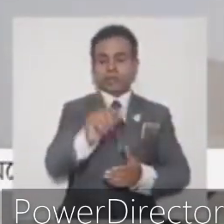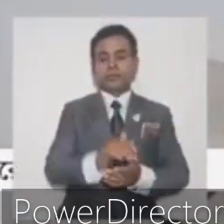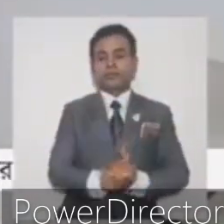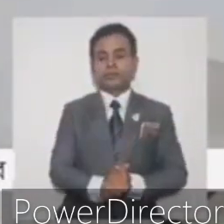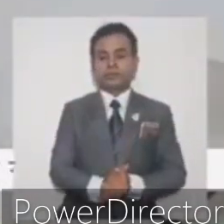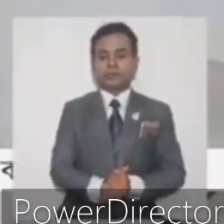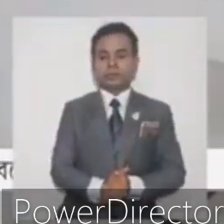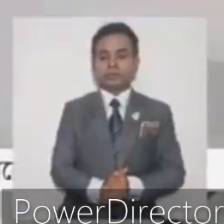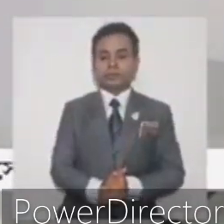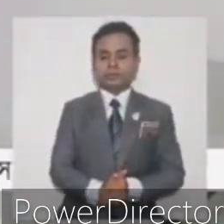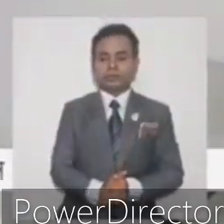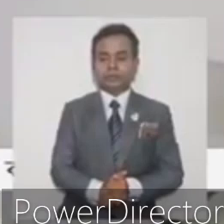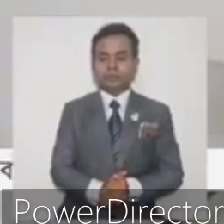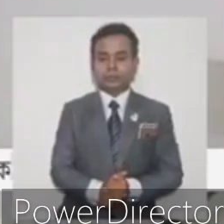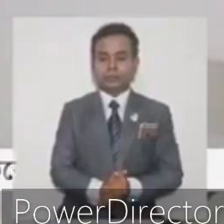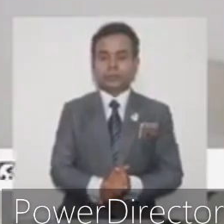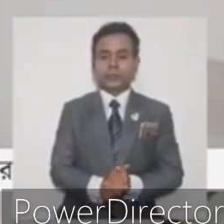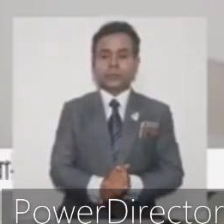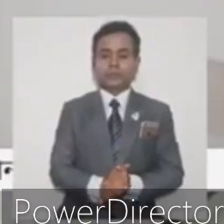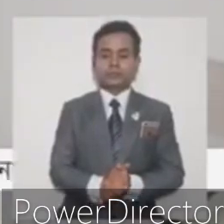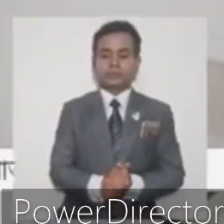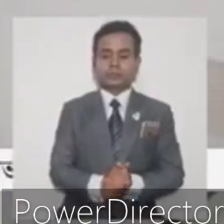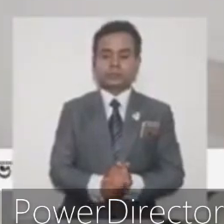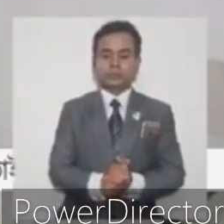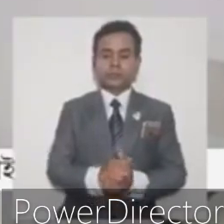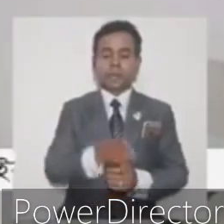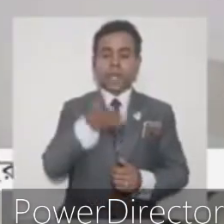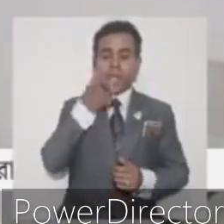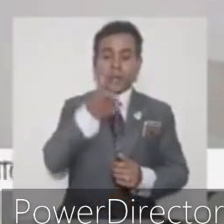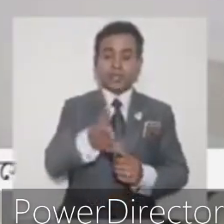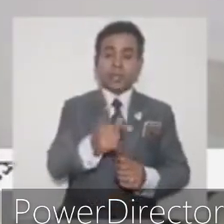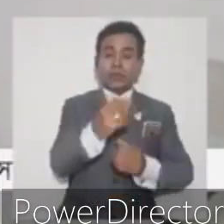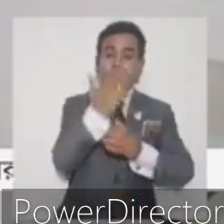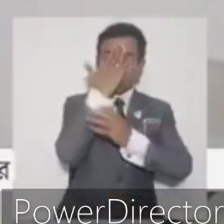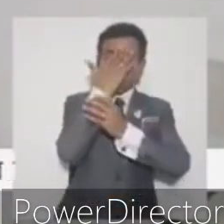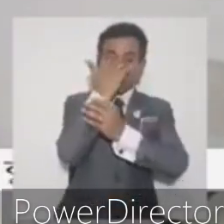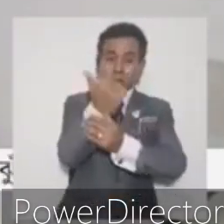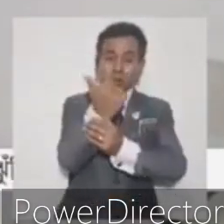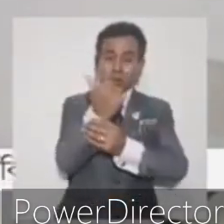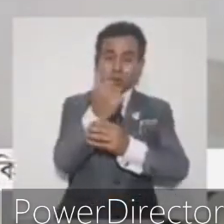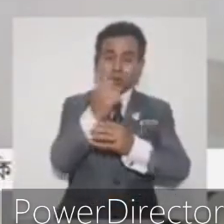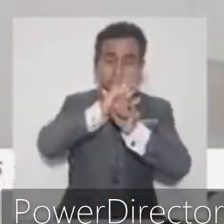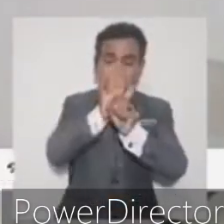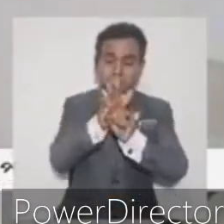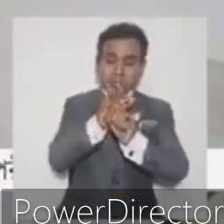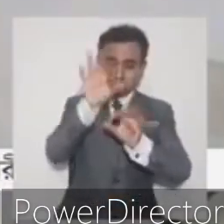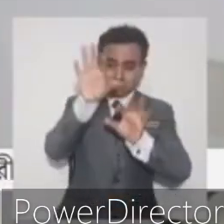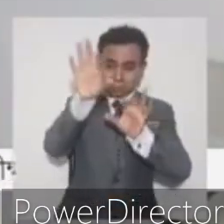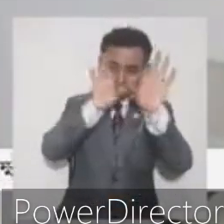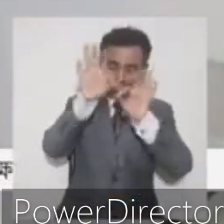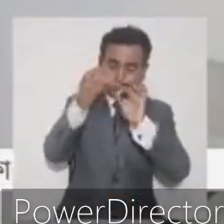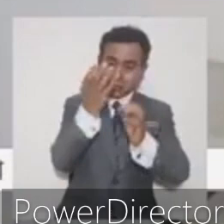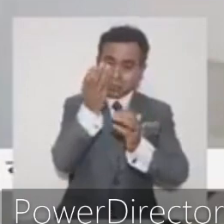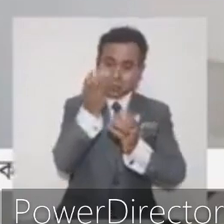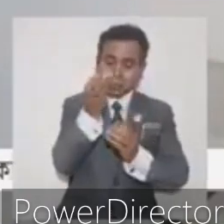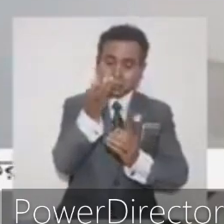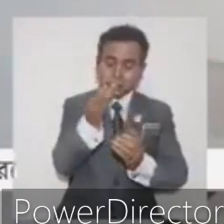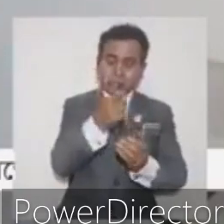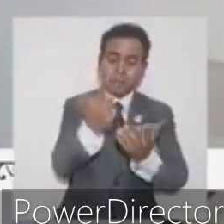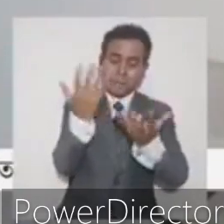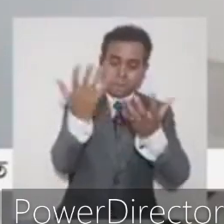219 শনাক্ত করোনায় আজকে শনাক্ত দেখা হয়েছে এবং মোট আক্রান্ত হয়েছে